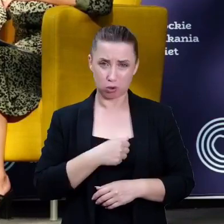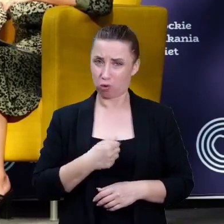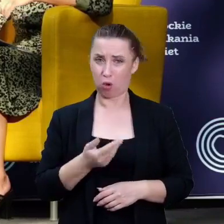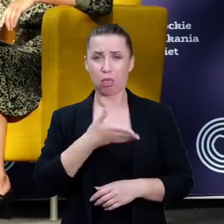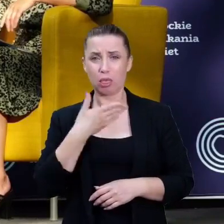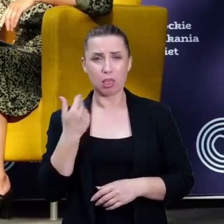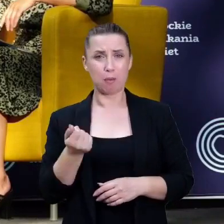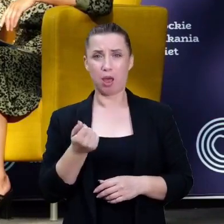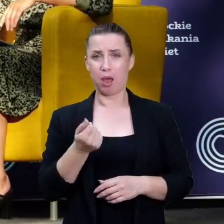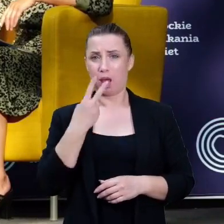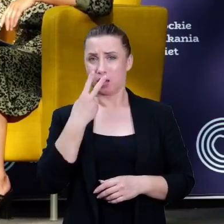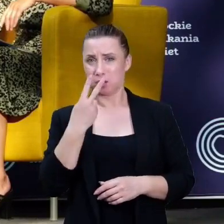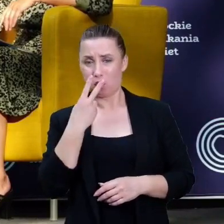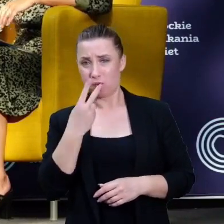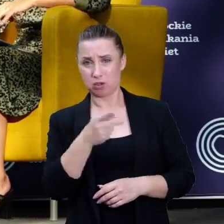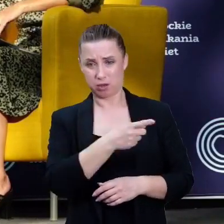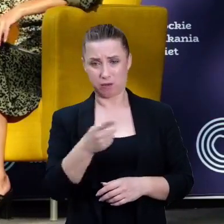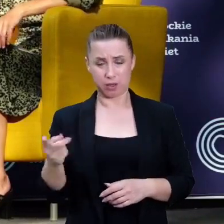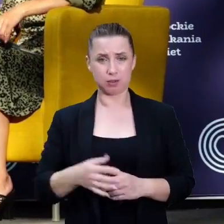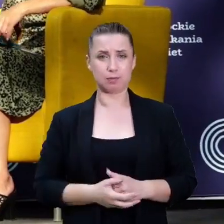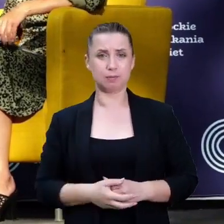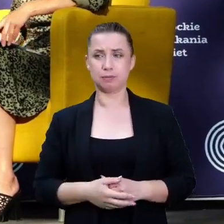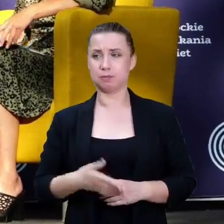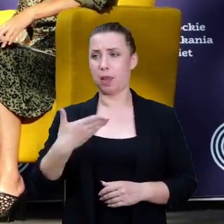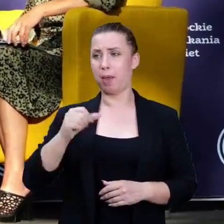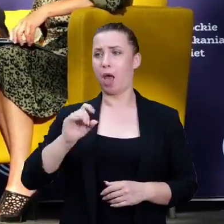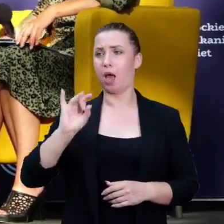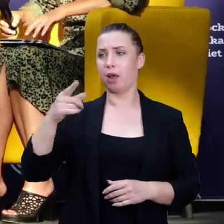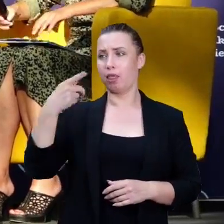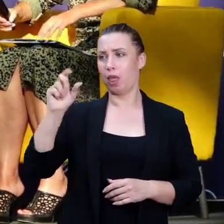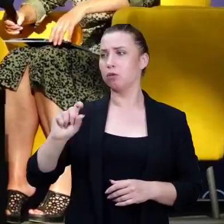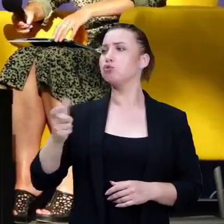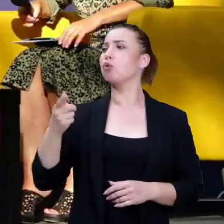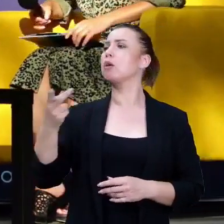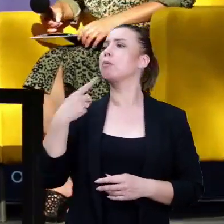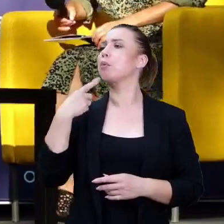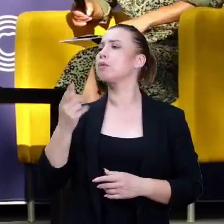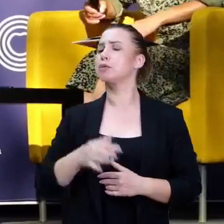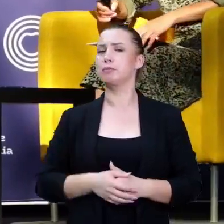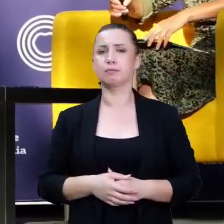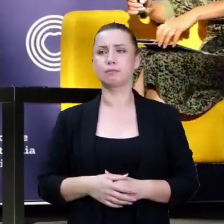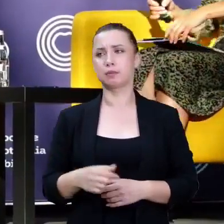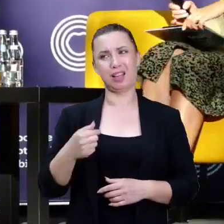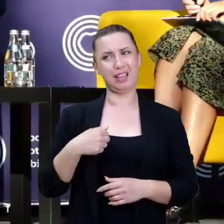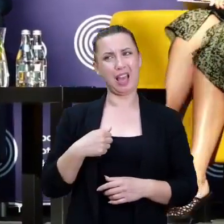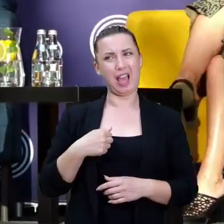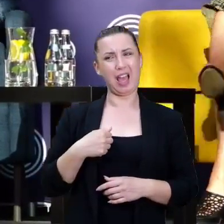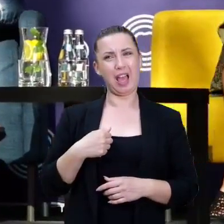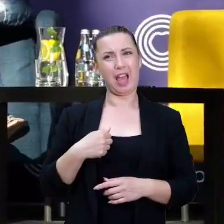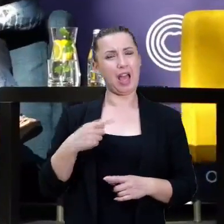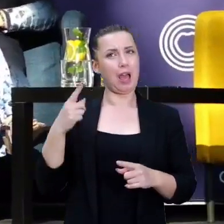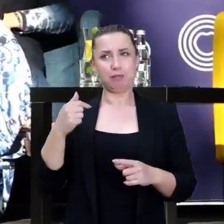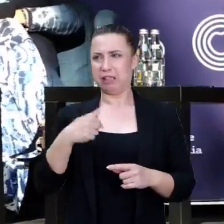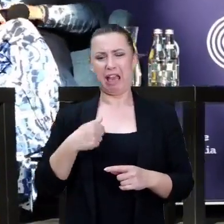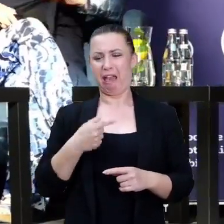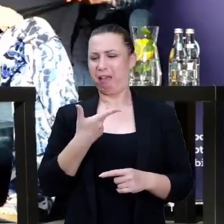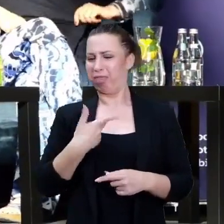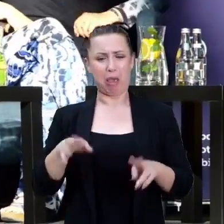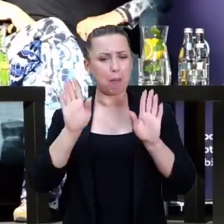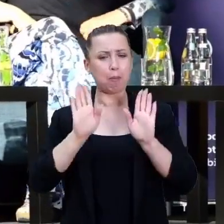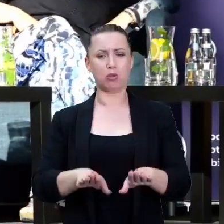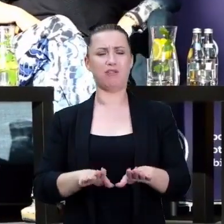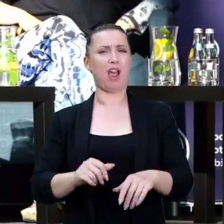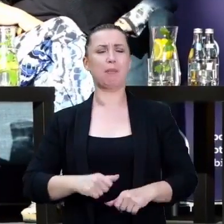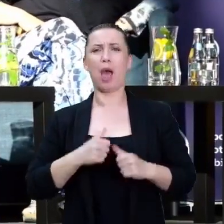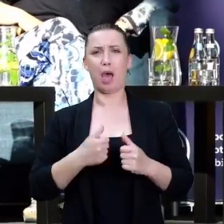to wygląda z twojej perspektywy? No, ja sobie na to trochę nie pozwalam, żeby